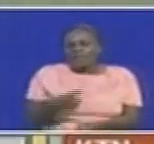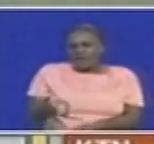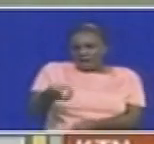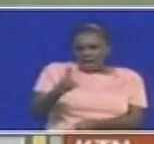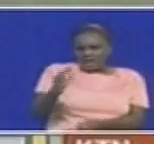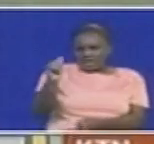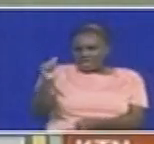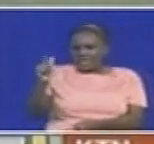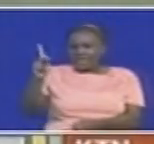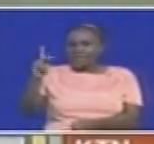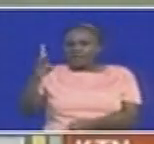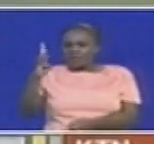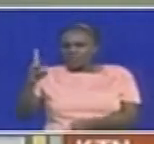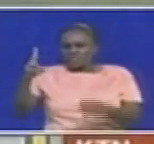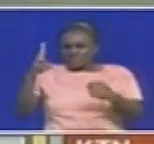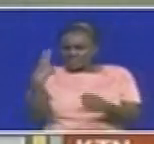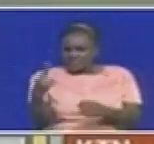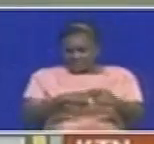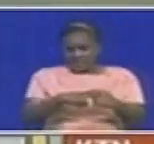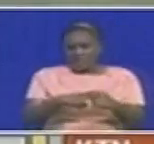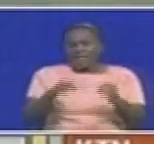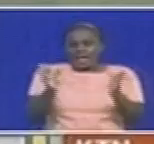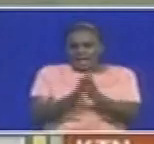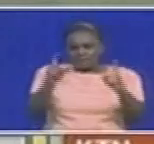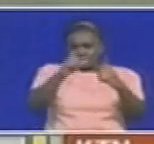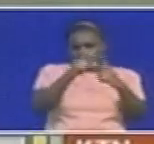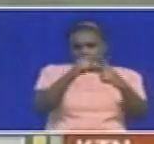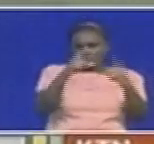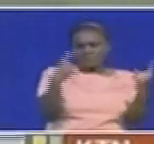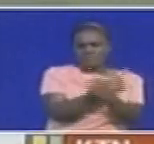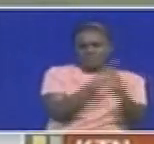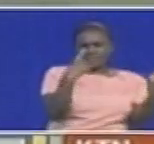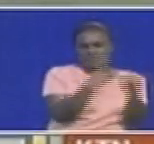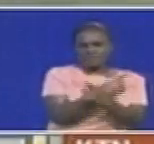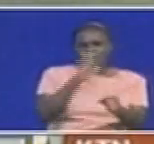aina AK-47 na risasi kadhaa. John Juma na maelezo zaidi.